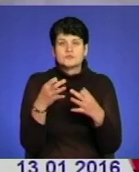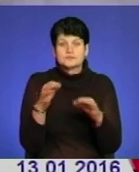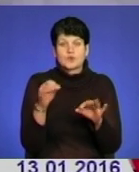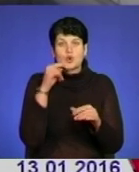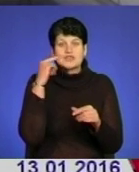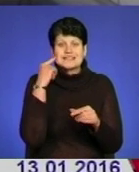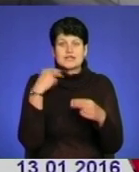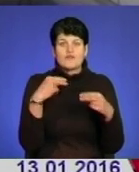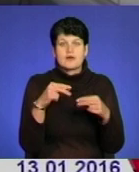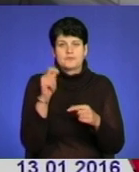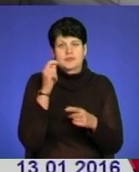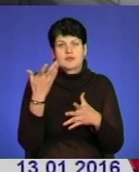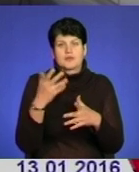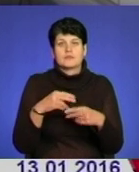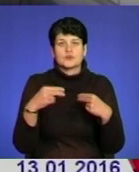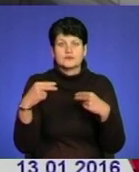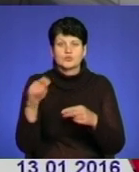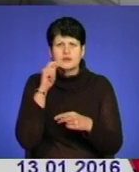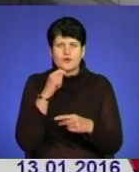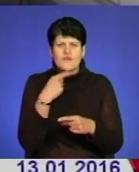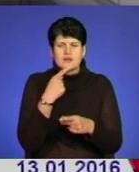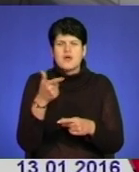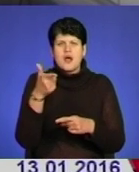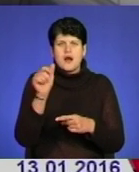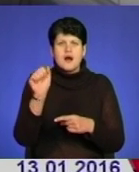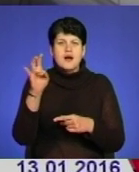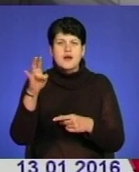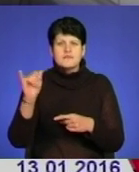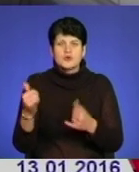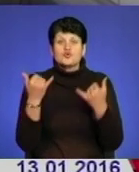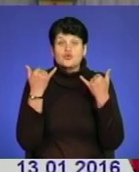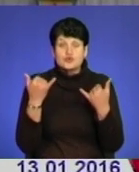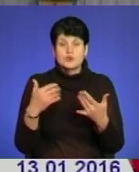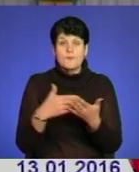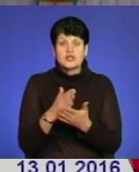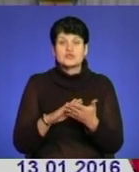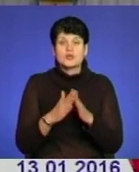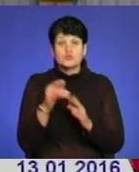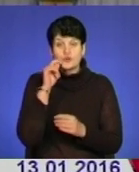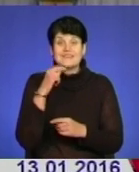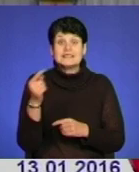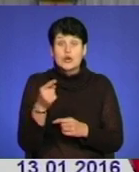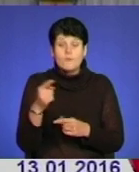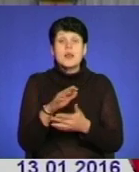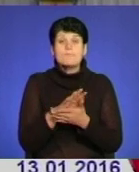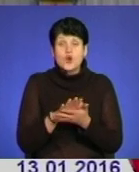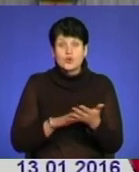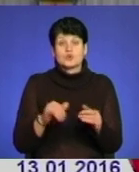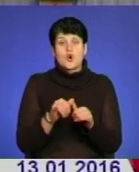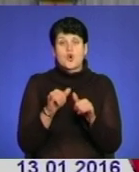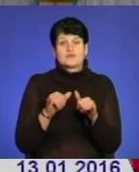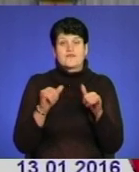українських прилавків. Учасники акції називають ганьбою те, що, попри нинішню політичну ситуацію в країні, у Тернополі продовжує